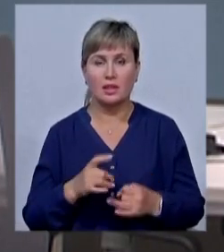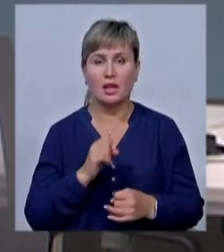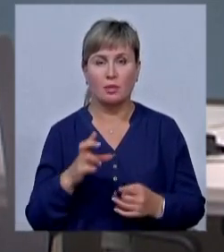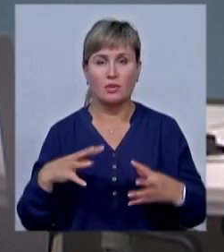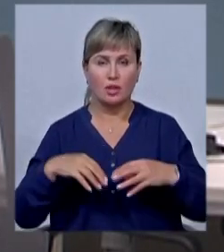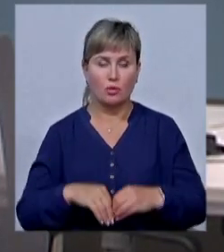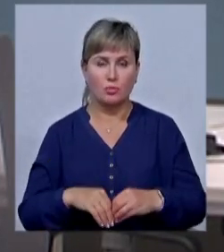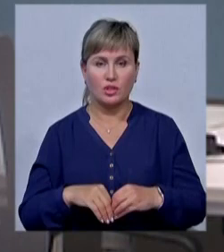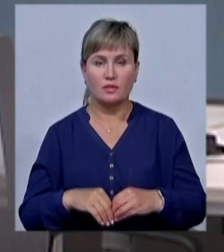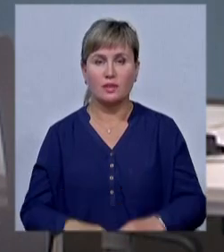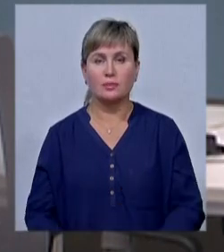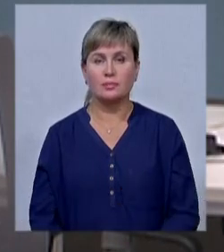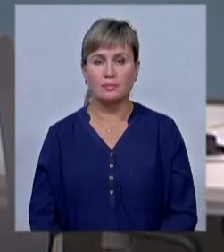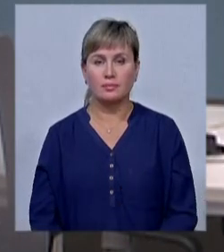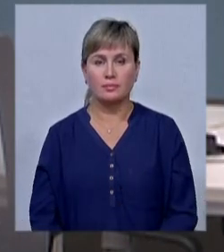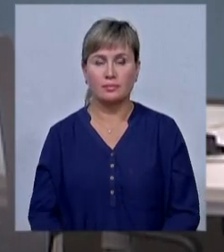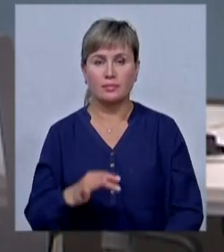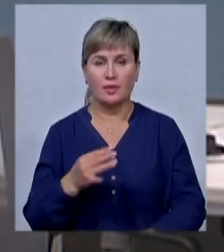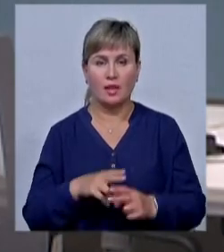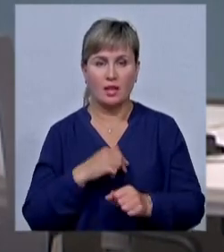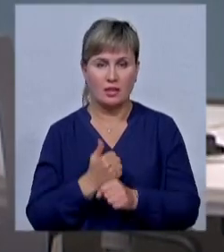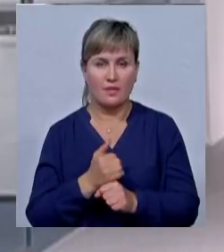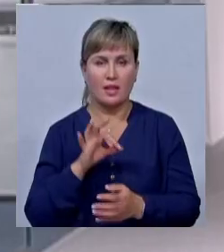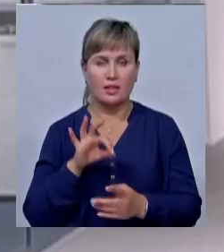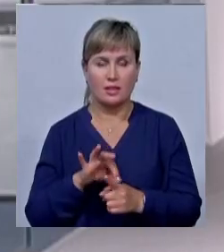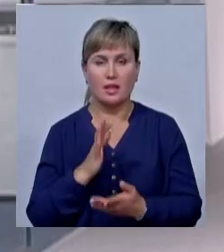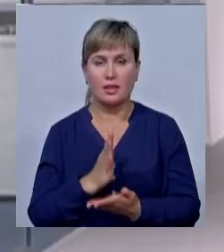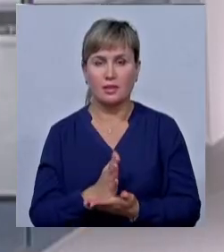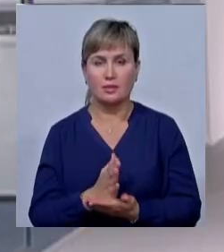сообщество огромное, и именно основная цель это.